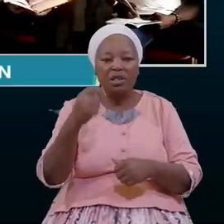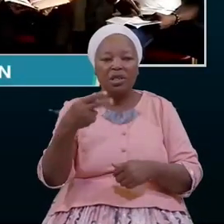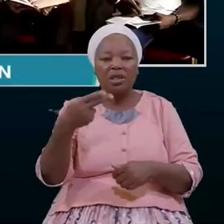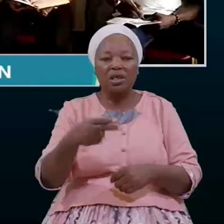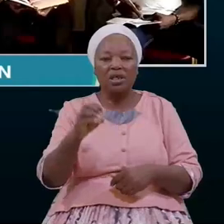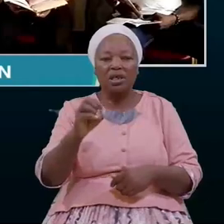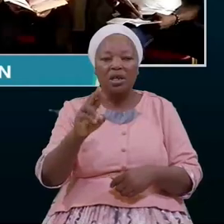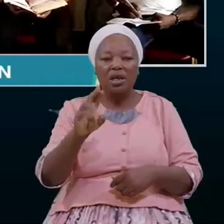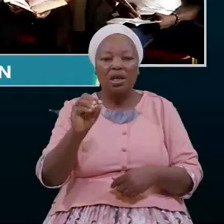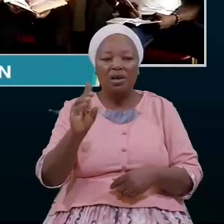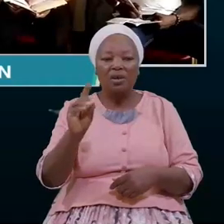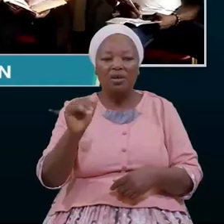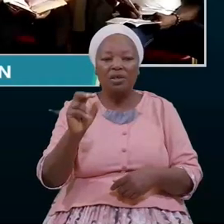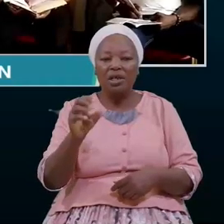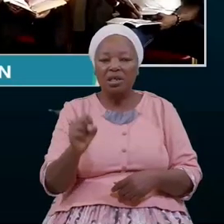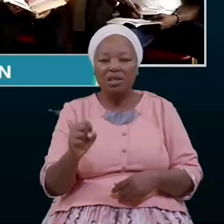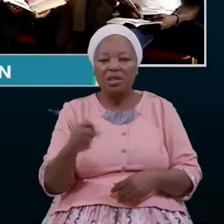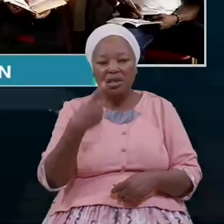qui dit, Maître,